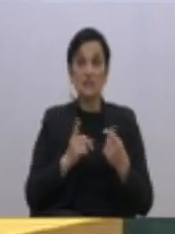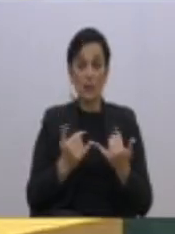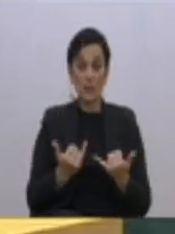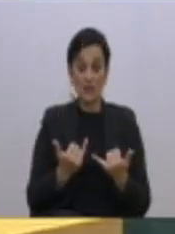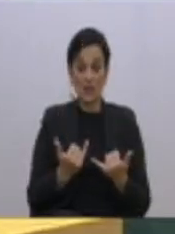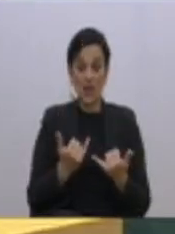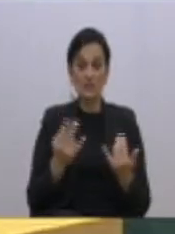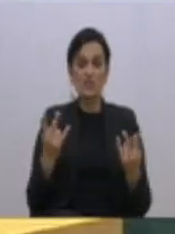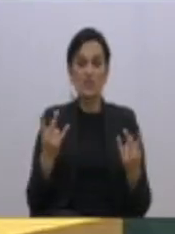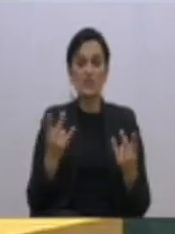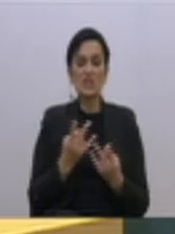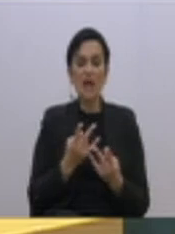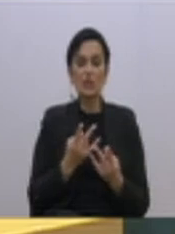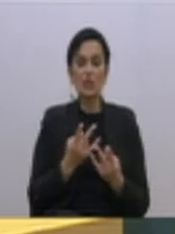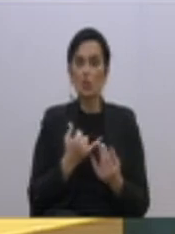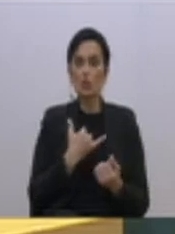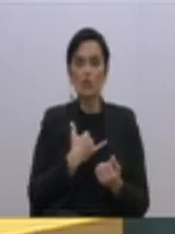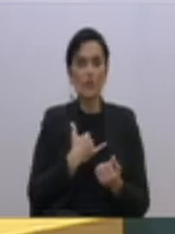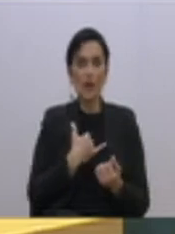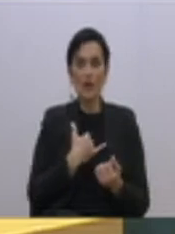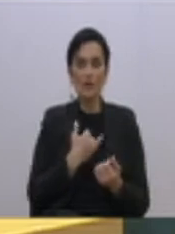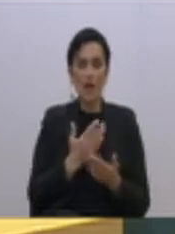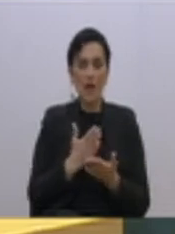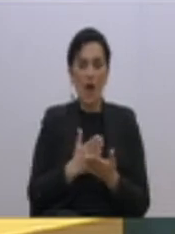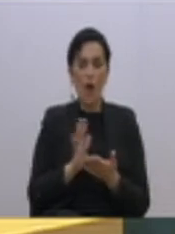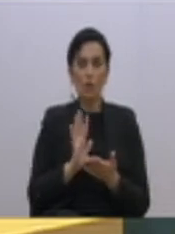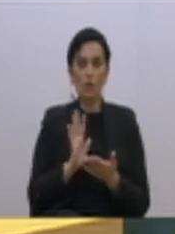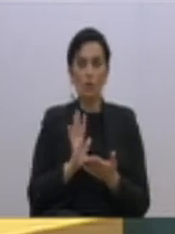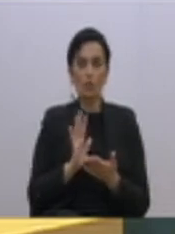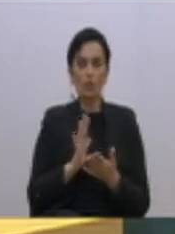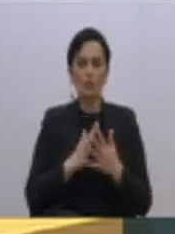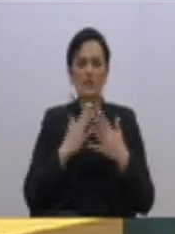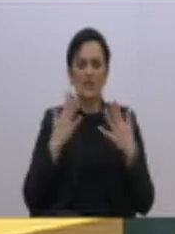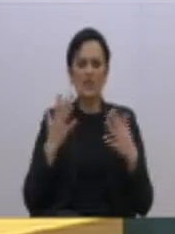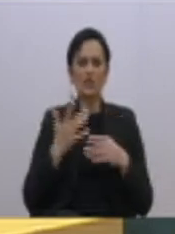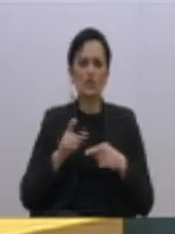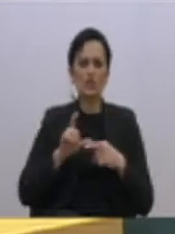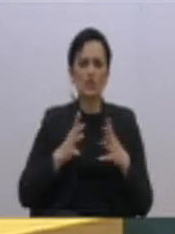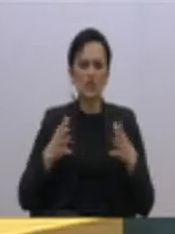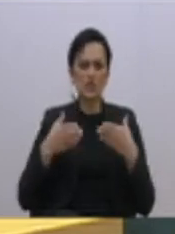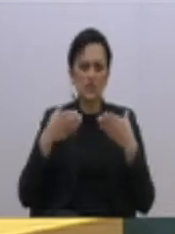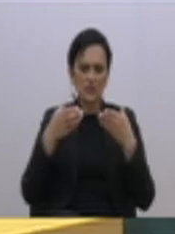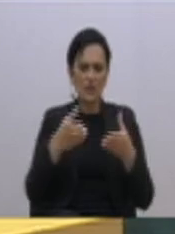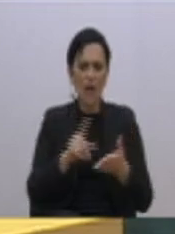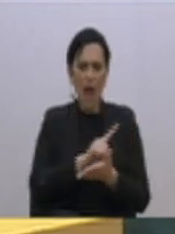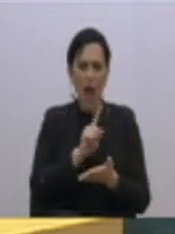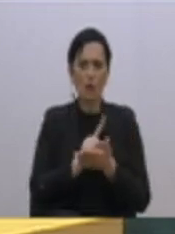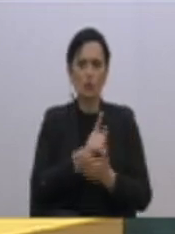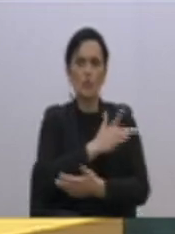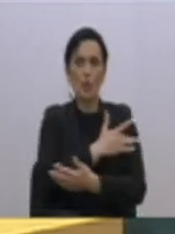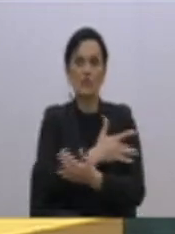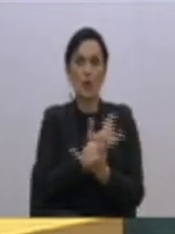არანაირი საჭიროება წესით არ უნდა გქონდეს ჭარბი თუ დიდი რაოდენობით ბავშვების აუცილებლად